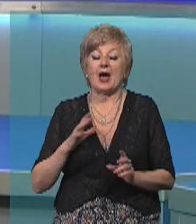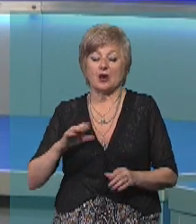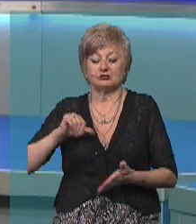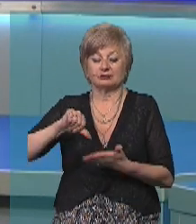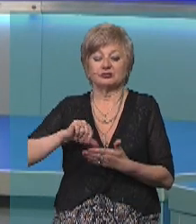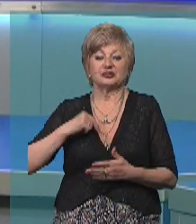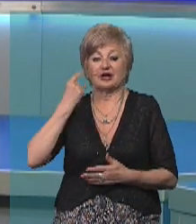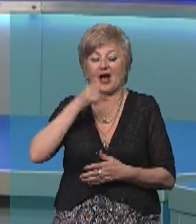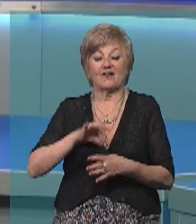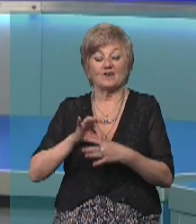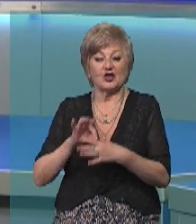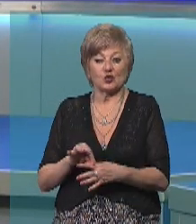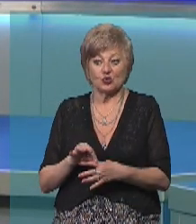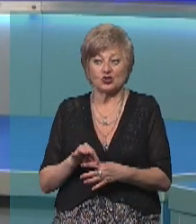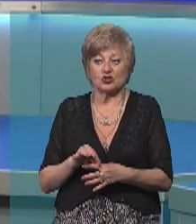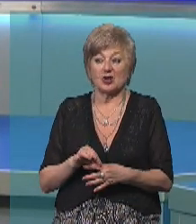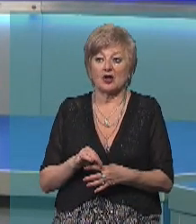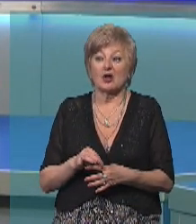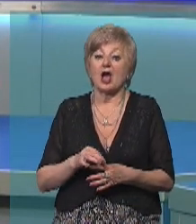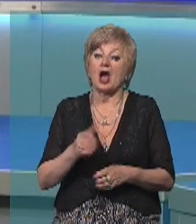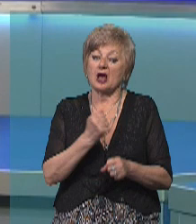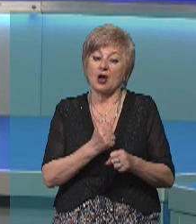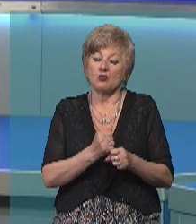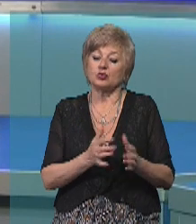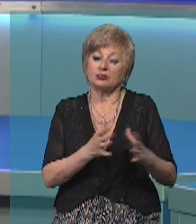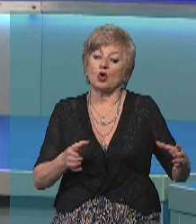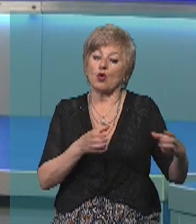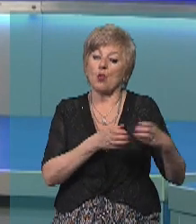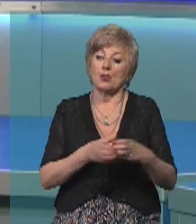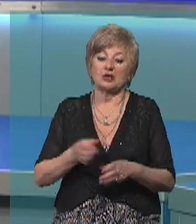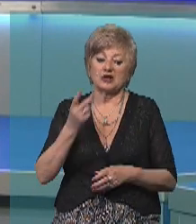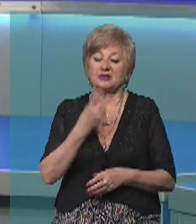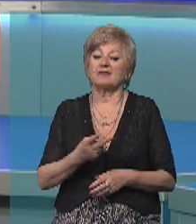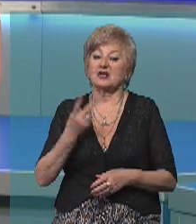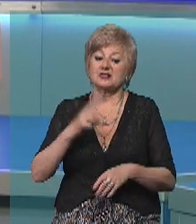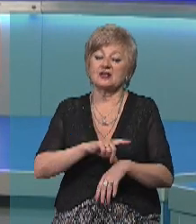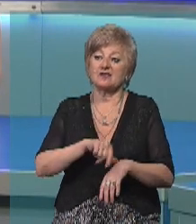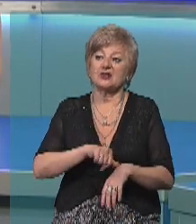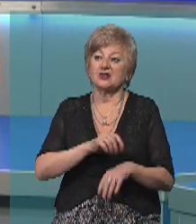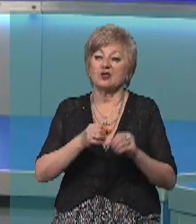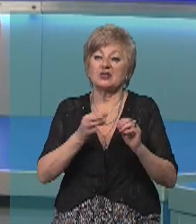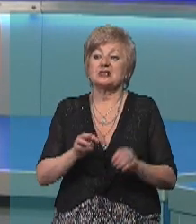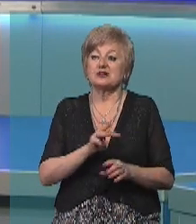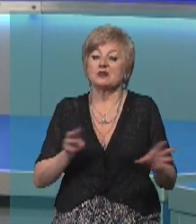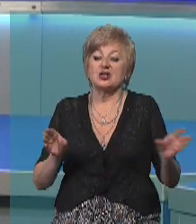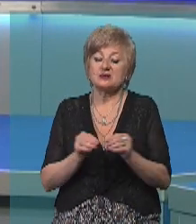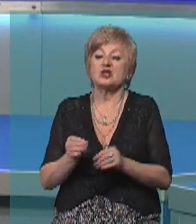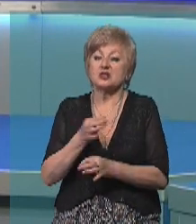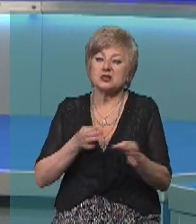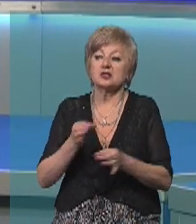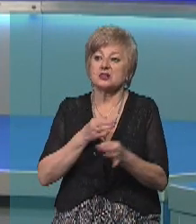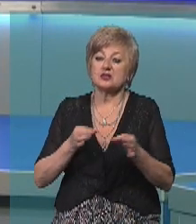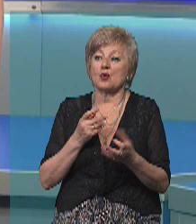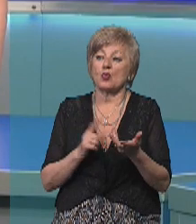мабуть, проекту, бо працювала вся команда, і там 22 години 18 хвилин співбесід. Ми тут